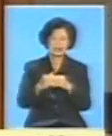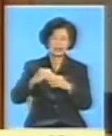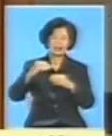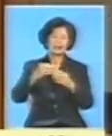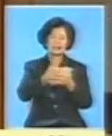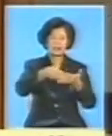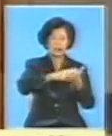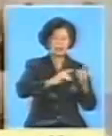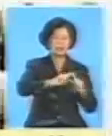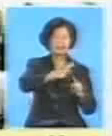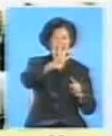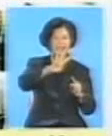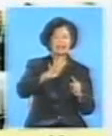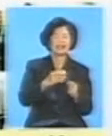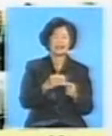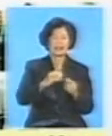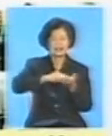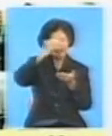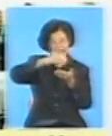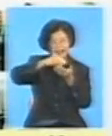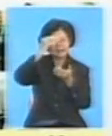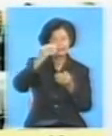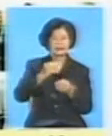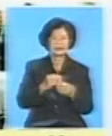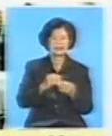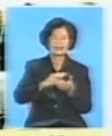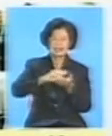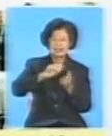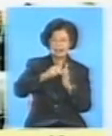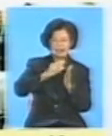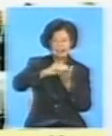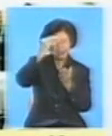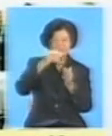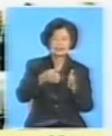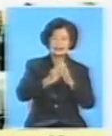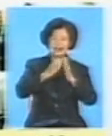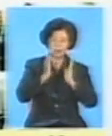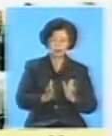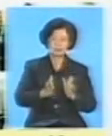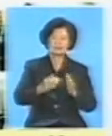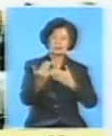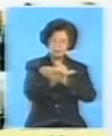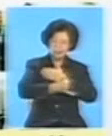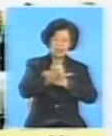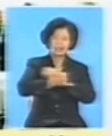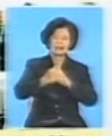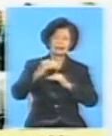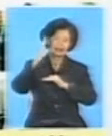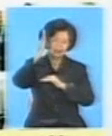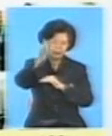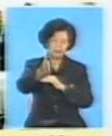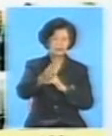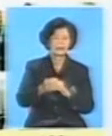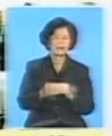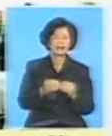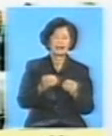4การศึกษาและการเรียนรู้อันนี้เป็นสำคัญนะครับการศึกษาคือการศึกษาคือสร้างคนสร้างชาติสร้างอนาคตนะการ